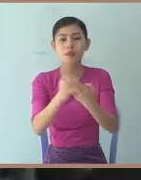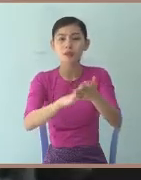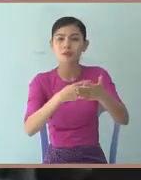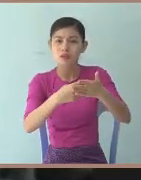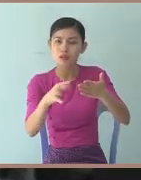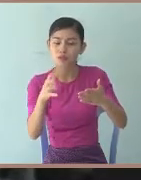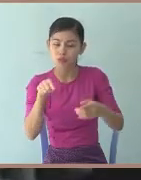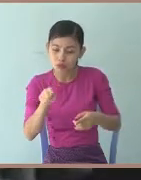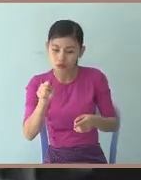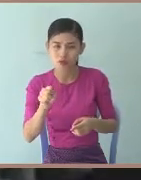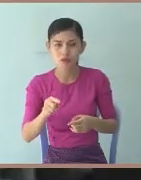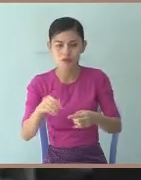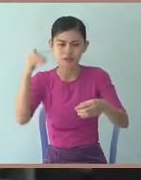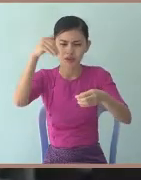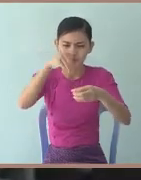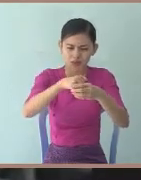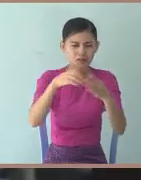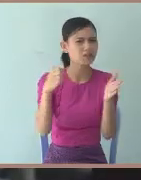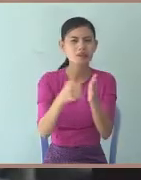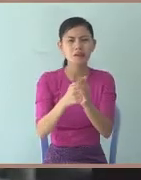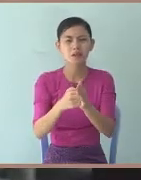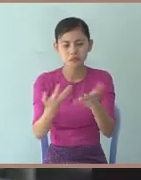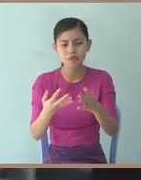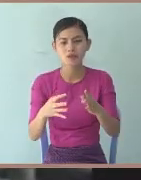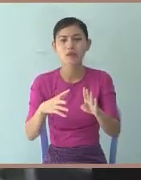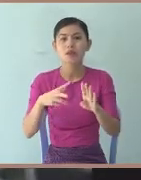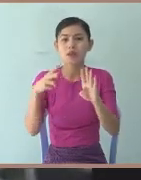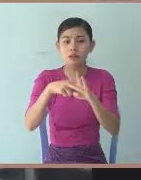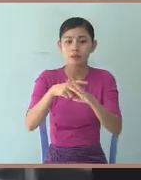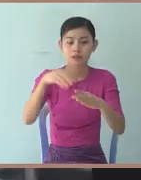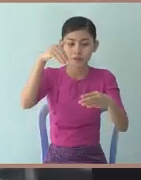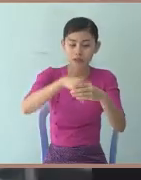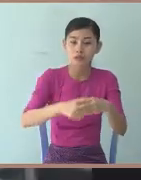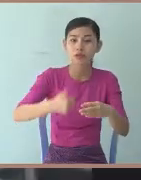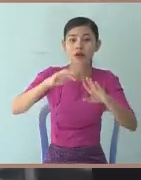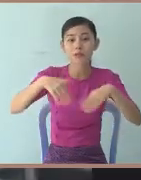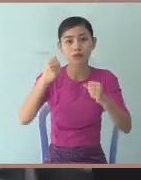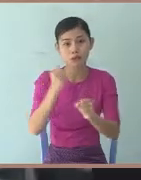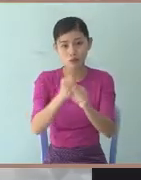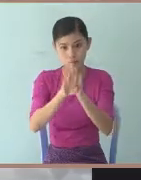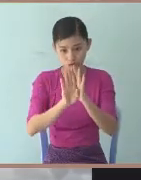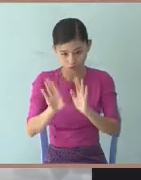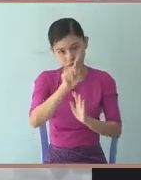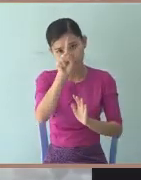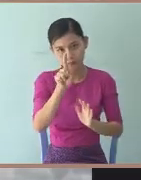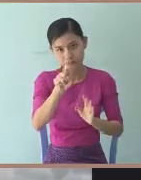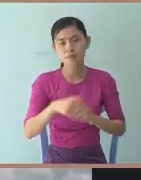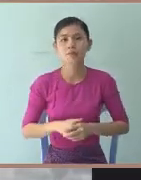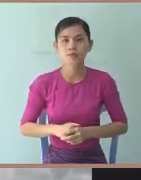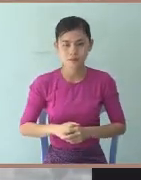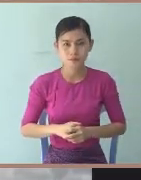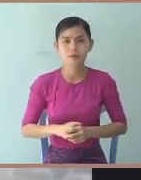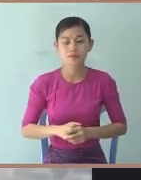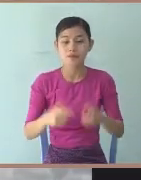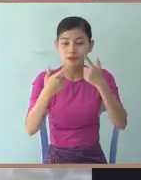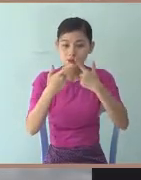အဲ့လိုလူတွေတော့ဘယ်လိုများလုပ်ပြီးမလဲပေါ့နော်ပြန်ပြီးတော့အသိပေးချင်တာပေါ့နော်အဲ့ဒါလေးသိပေးချင်တ ာဒီကဘွယ်မှာလည်းရချင်မဲ့အမတ်လောင်းကြီးပေါ့နော်ပြင်